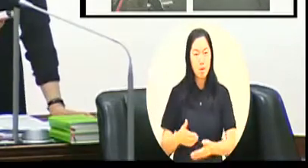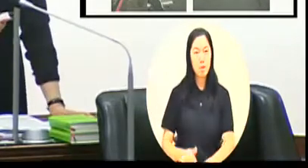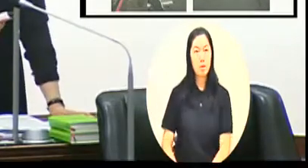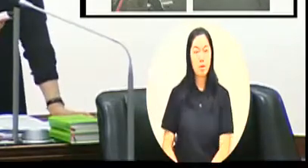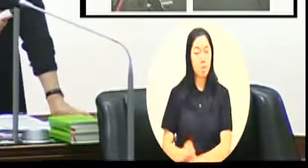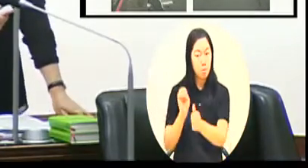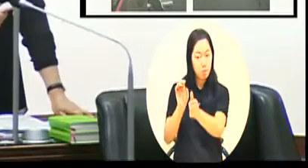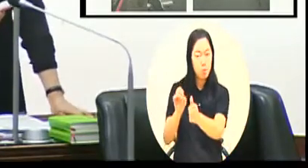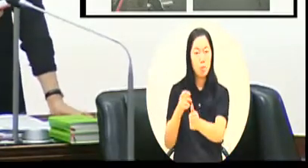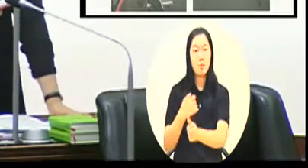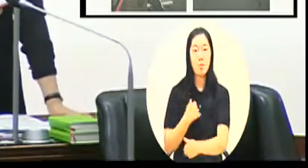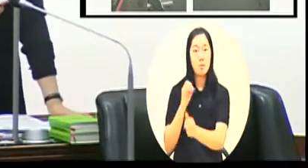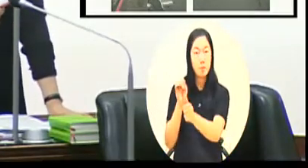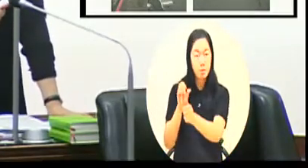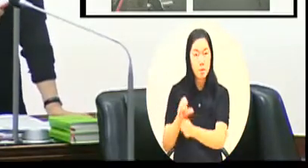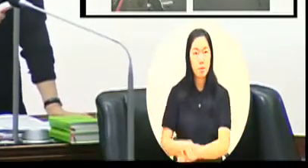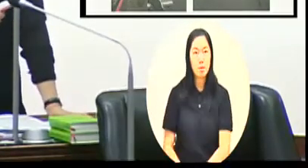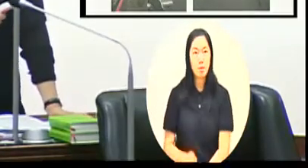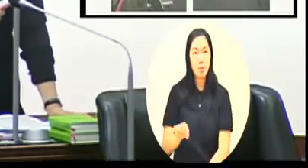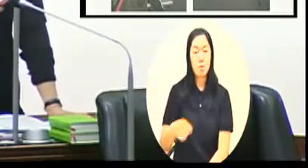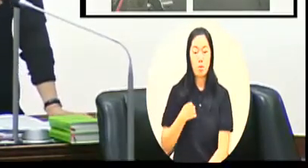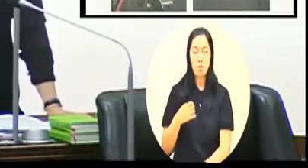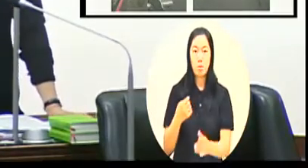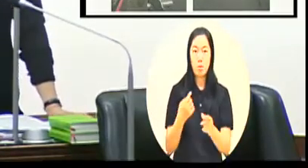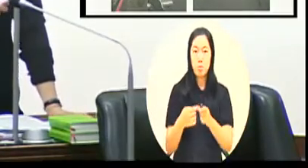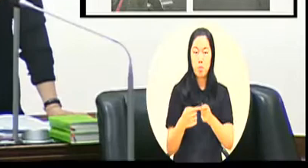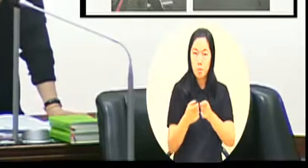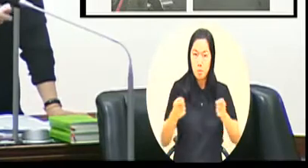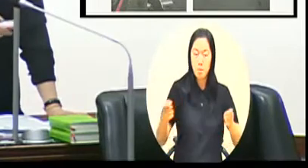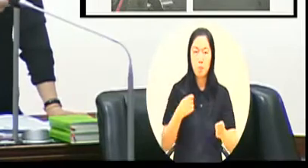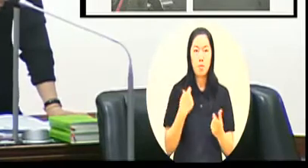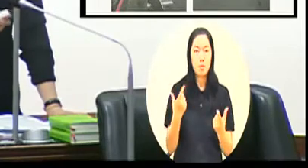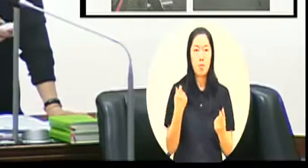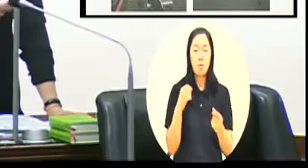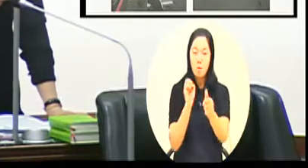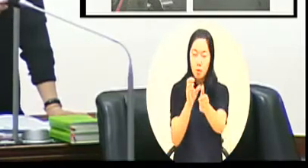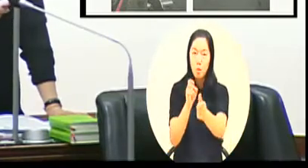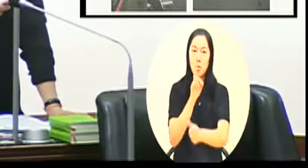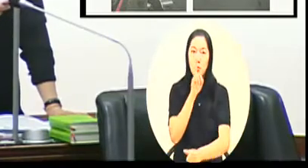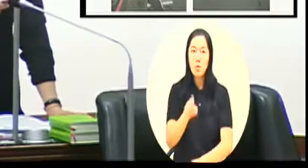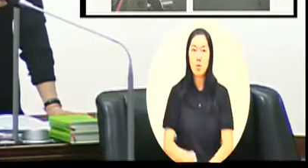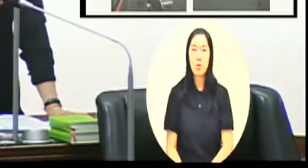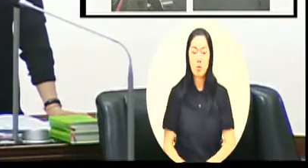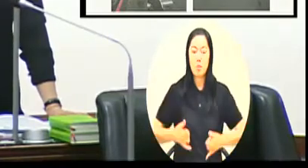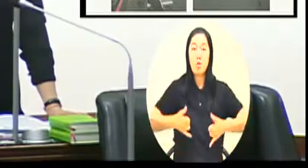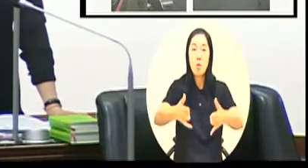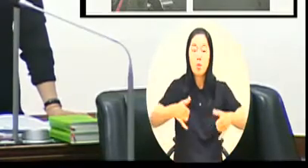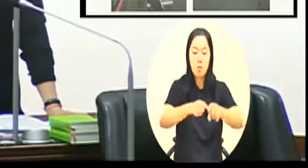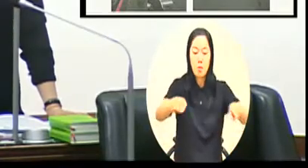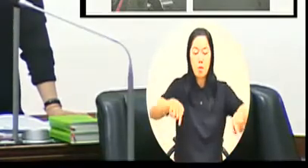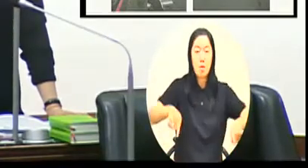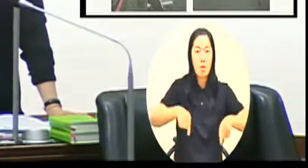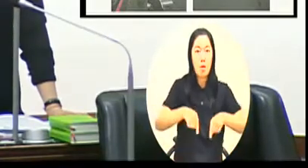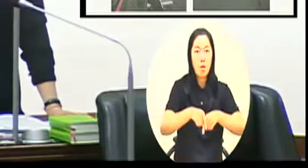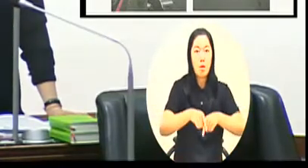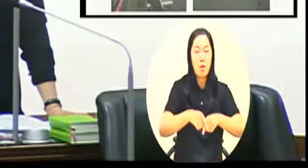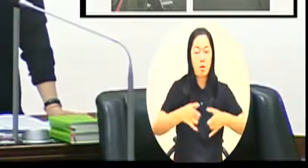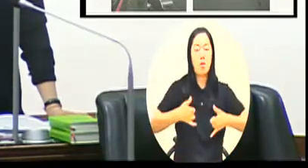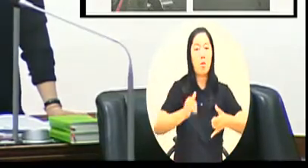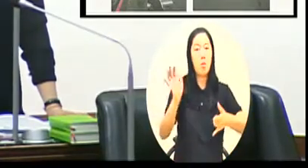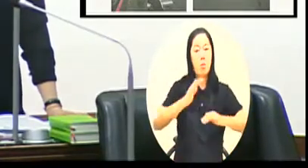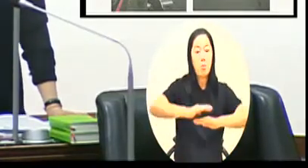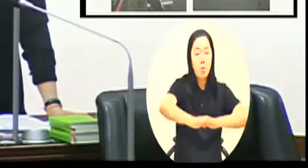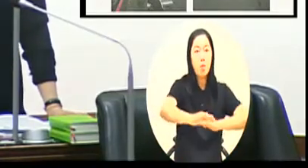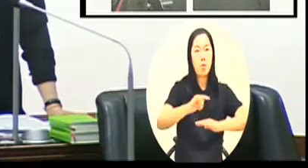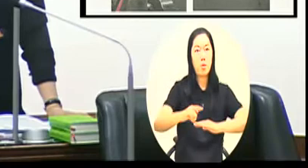议局长，因为在这边长年以来我是一直在反映的人孔盖路不平，相信我们的单位也知道，我们服务处